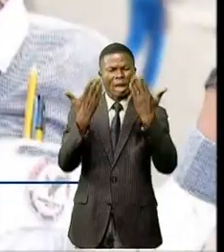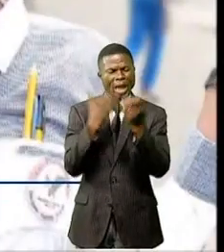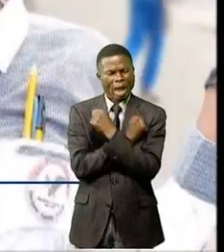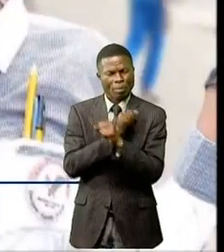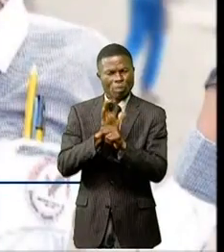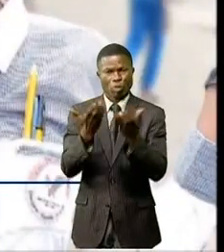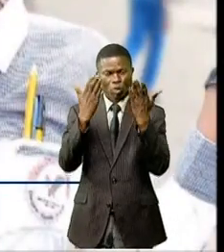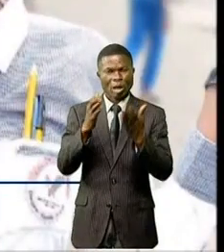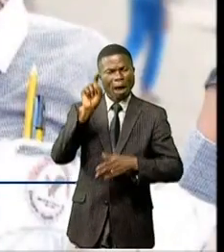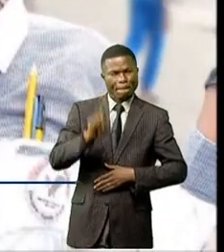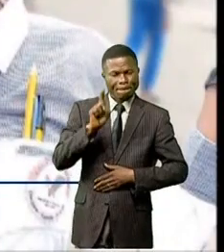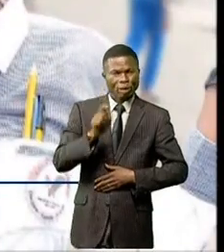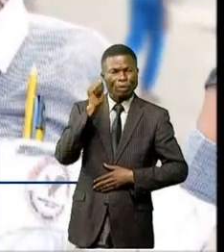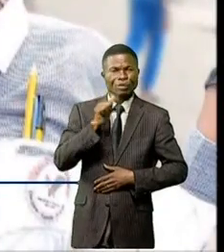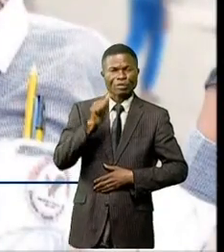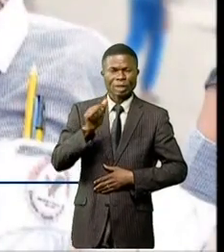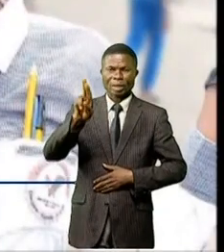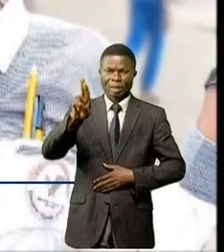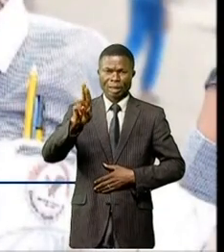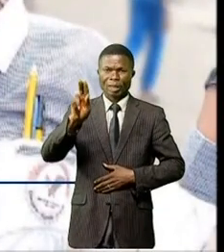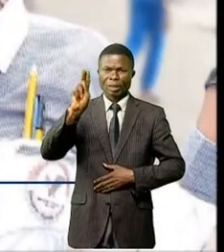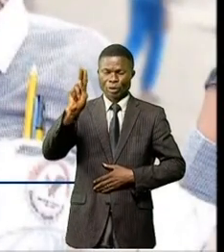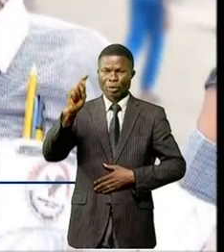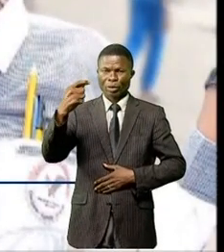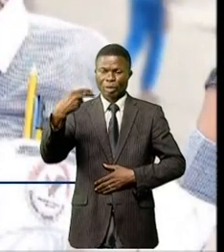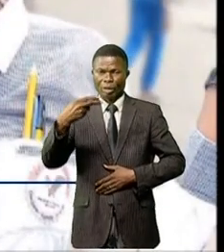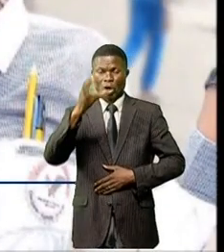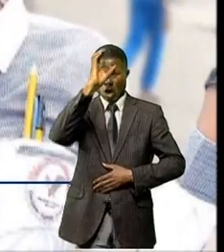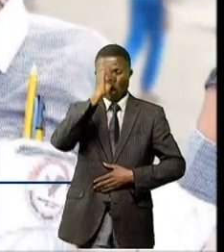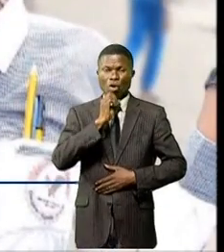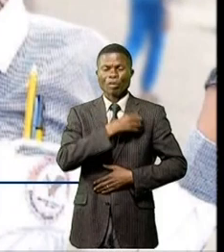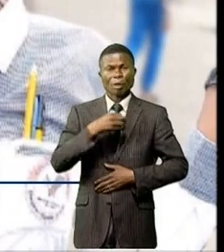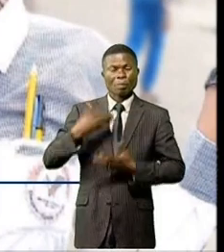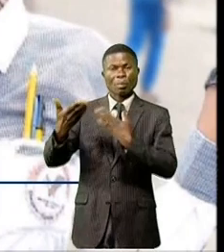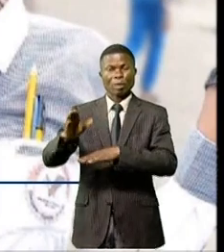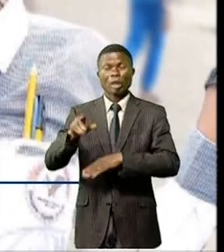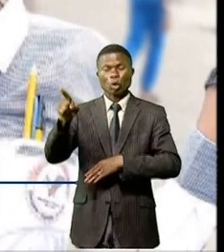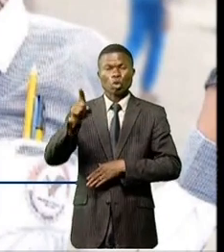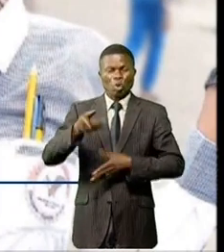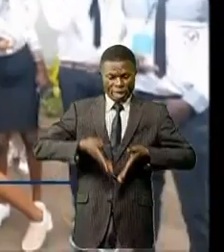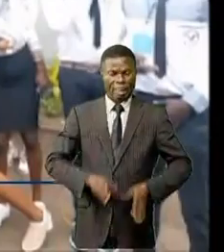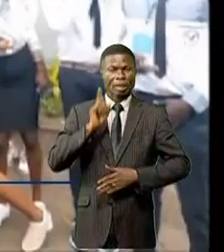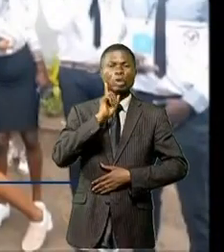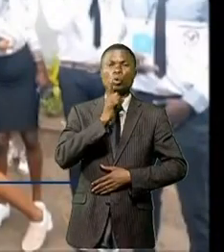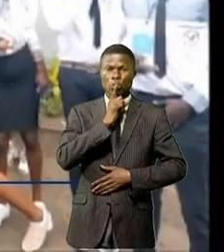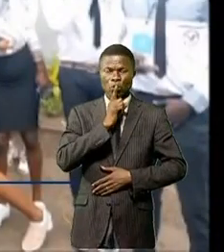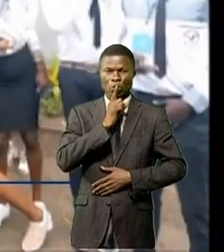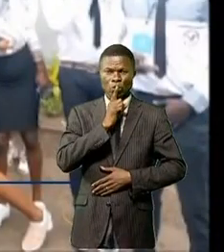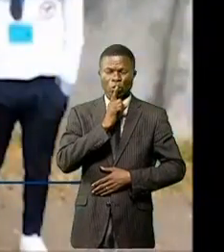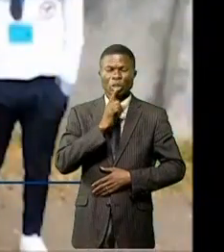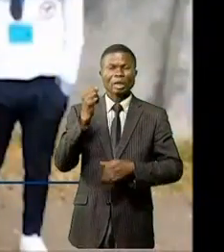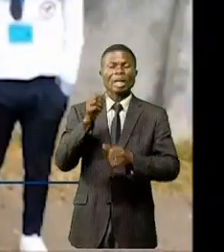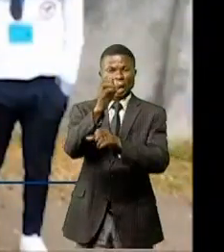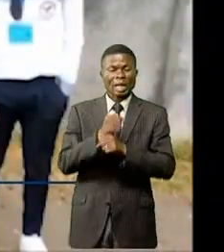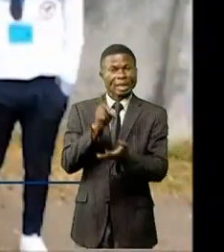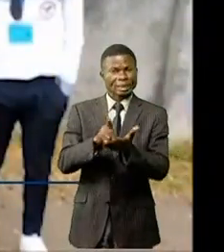Elle désigne Ruth Tchamala Tchamala, orpheline de mère, sourde muette de son état, détentrice d'un diplôme